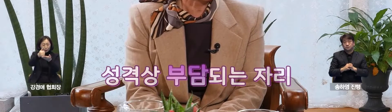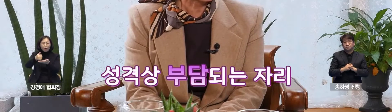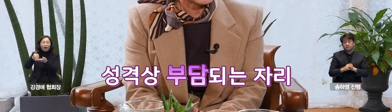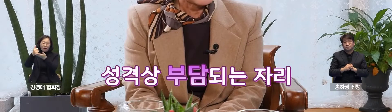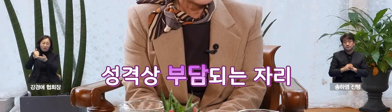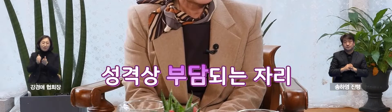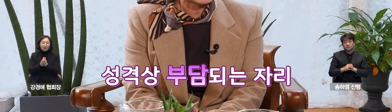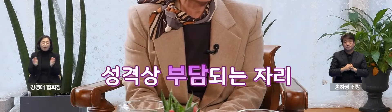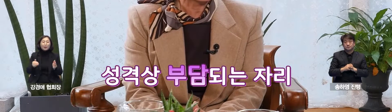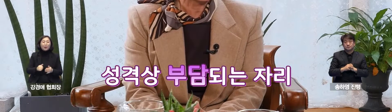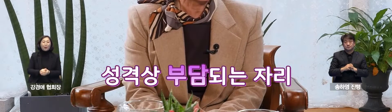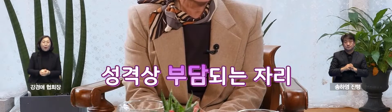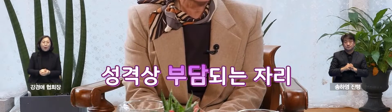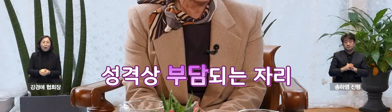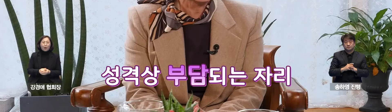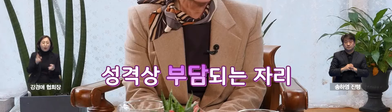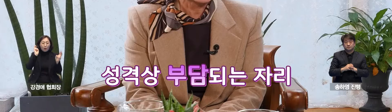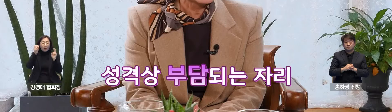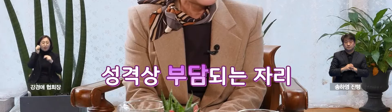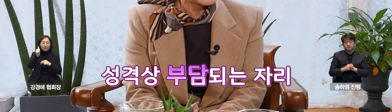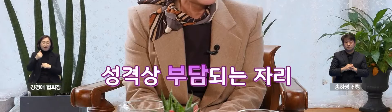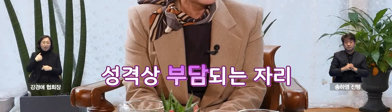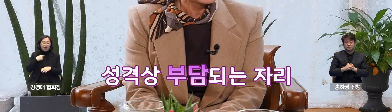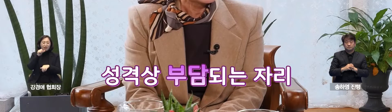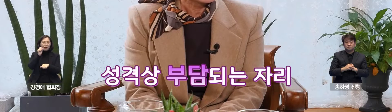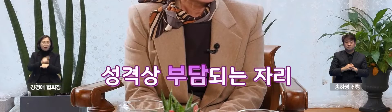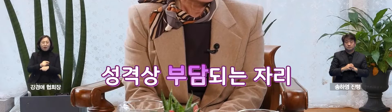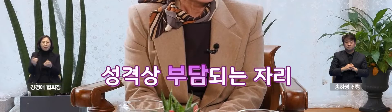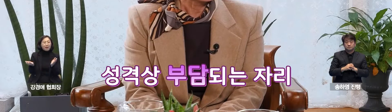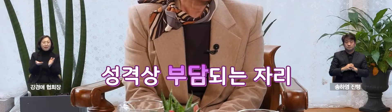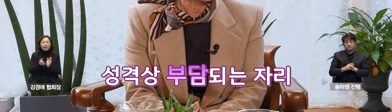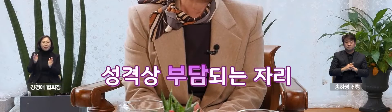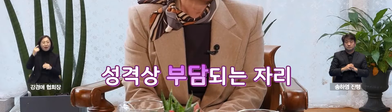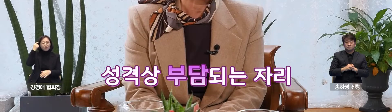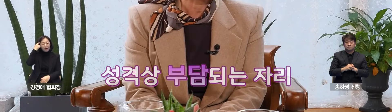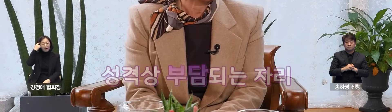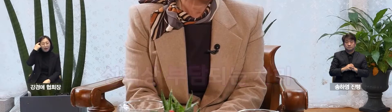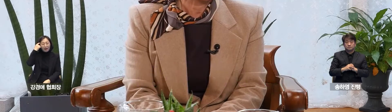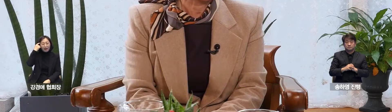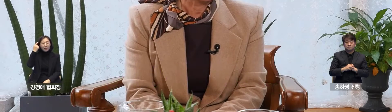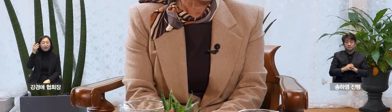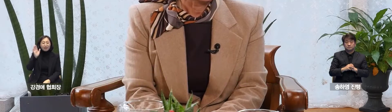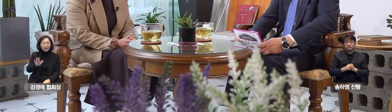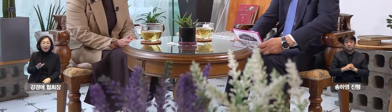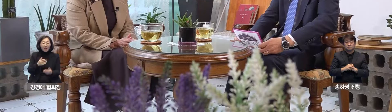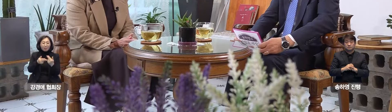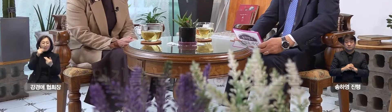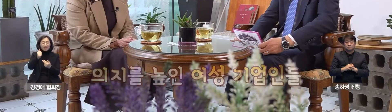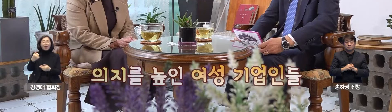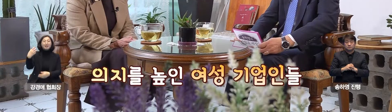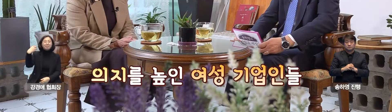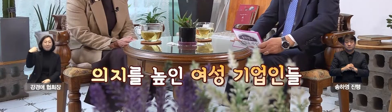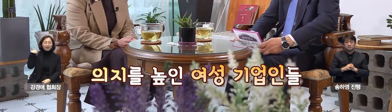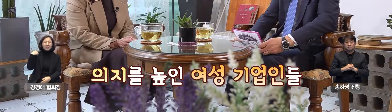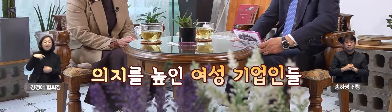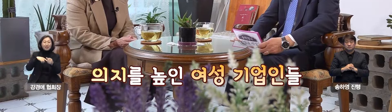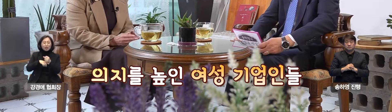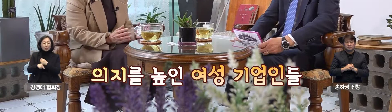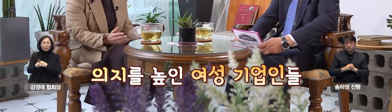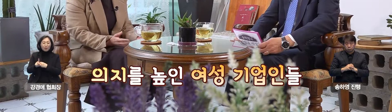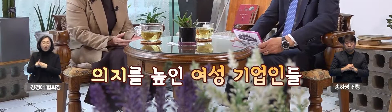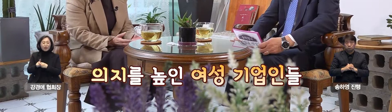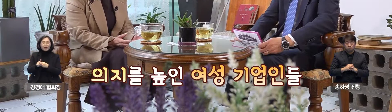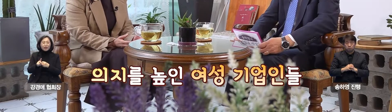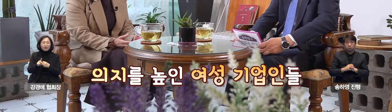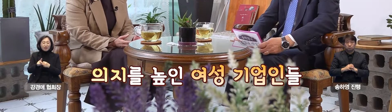제 성격에 사실 맞지 않다고 생각했는데도 불구하고 하려고 마음 먹었던 거는 여성 기업인들한테